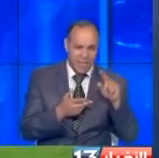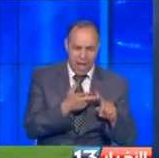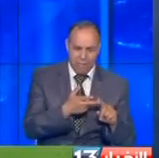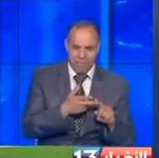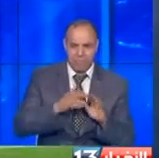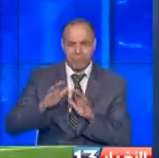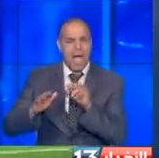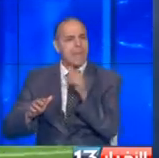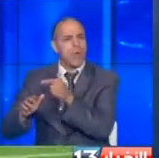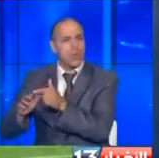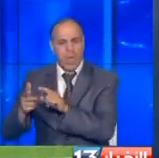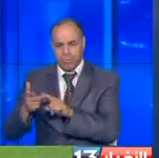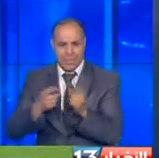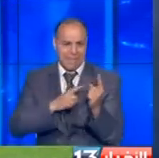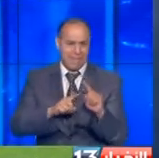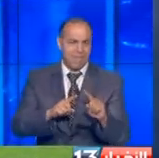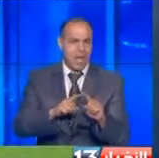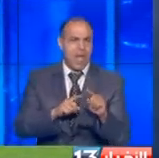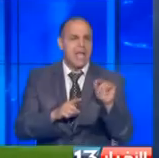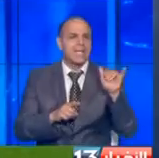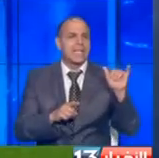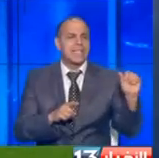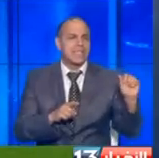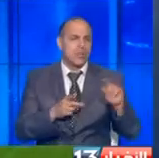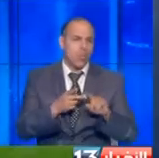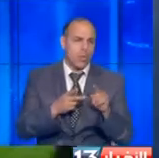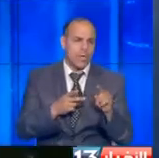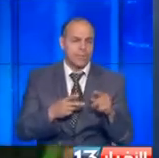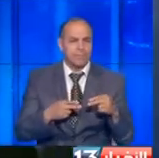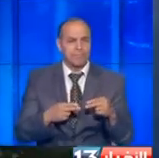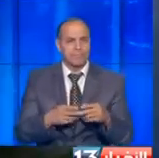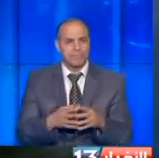اليسار علي معلول، في محور الدفاع كل من ياسين مري